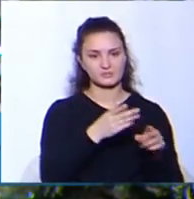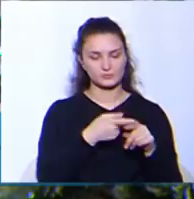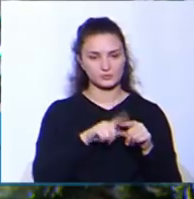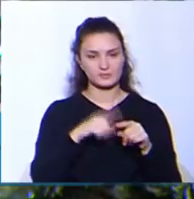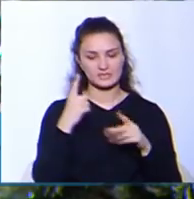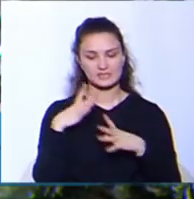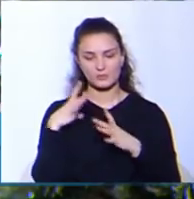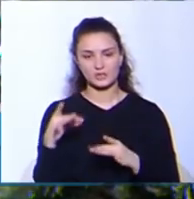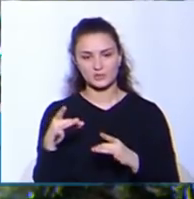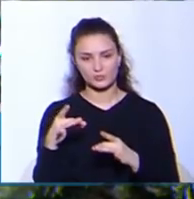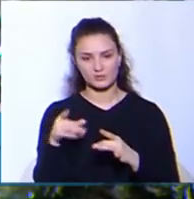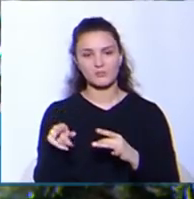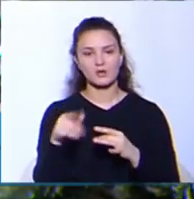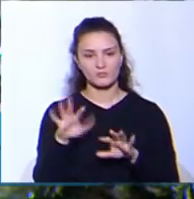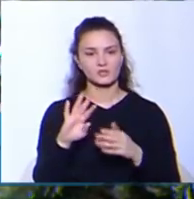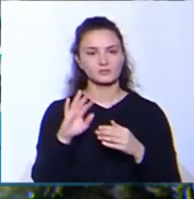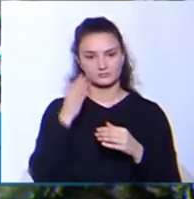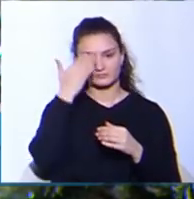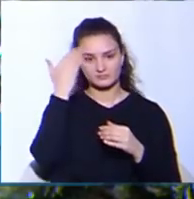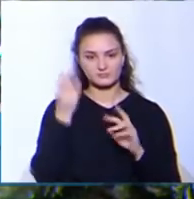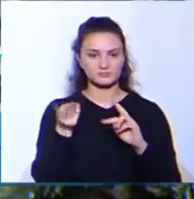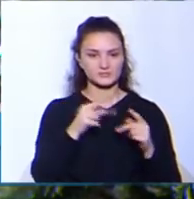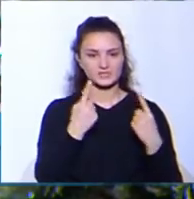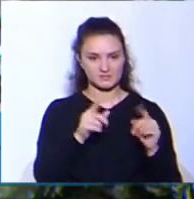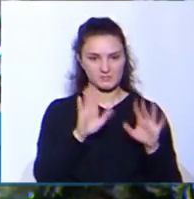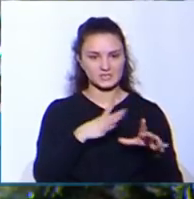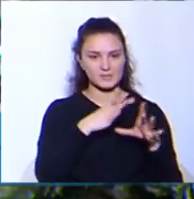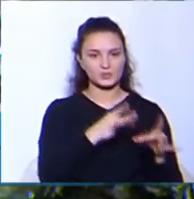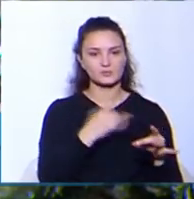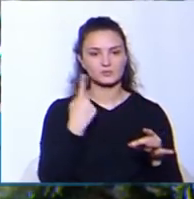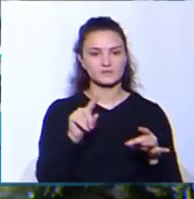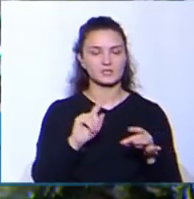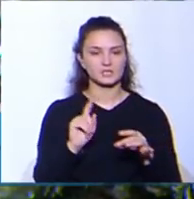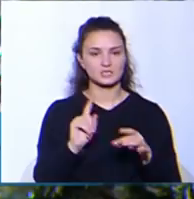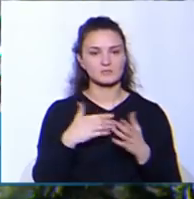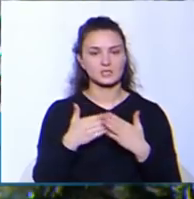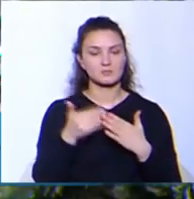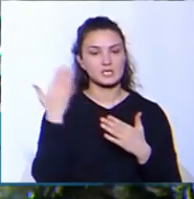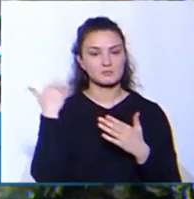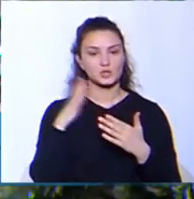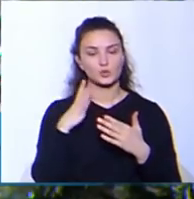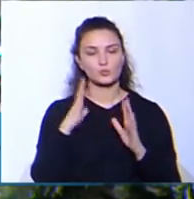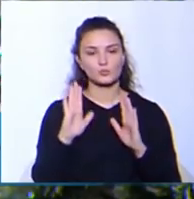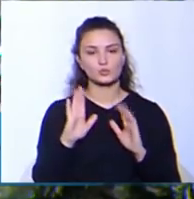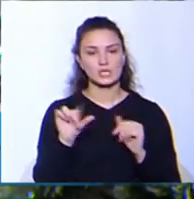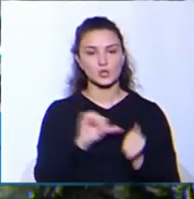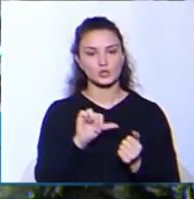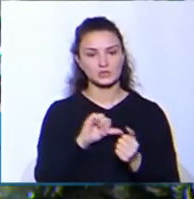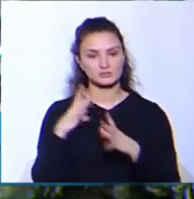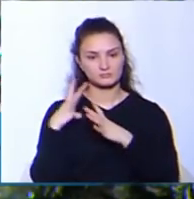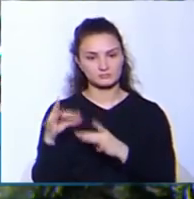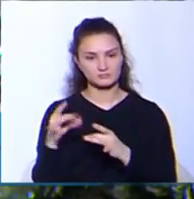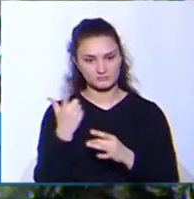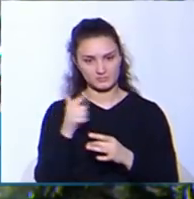ერთი ფორმა შეცვალოს მეორე ფორმა, ანუ დამოკიდებული მაინც დარჩეს ეს ადამიანი, უბრალოდ თუ იყო მანამდე მხოლოდ კონკრეტულ ნარკოტიკულ